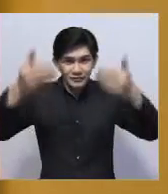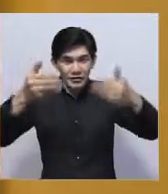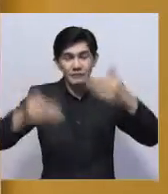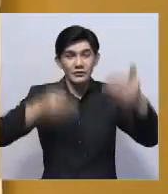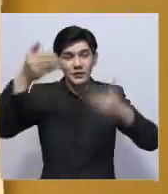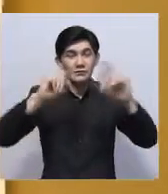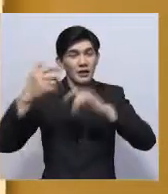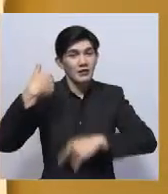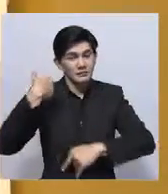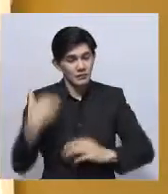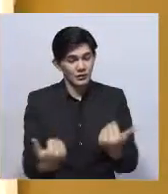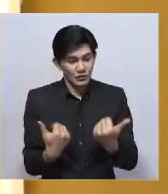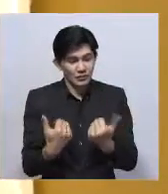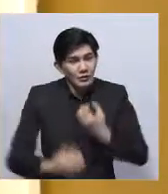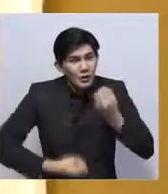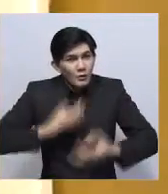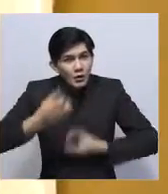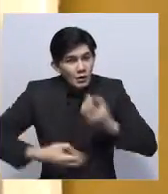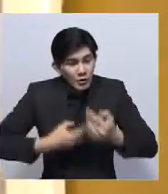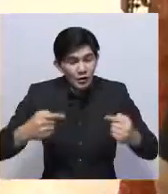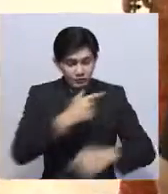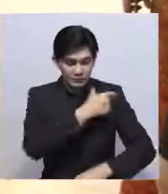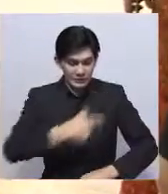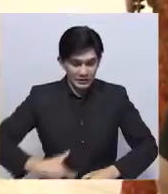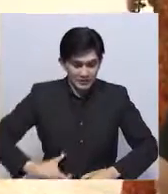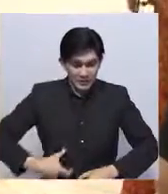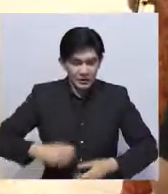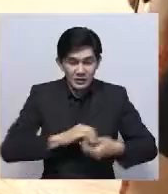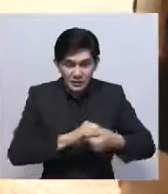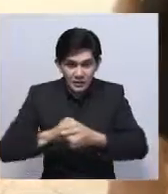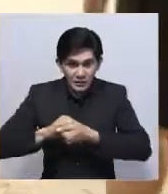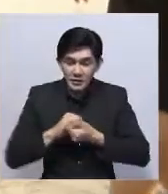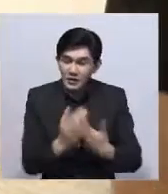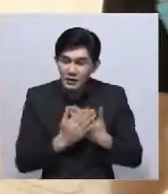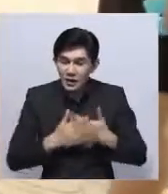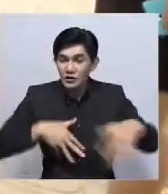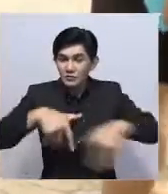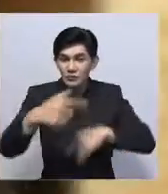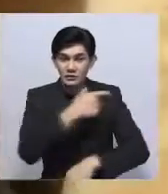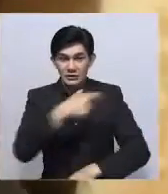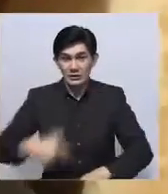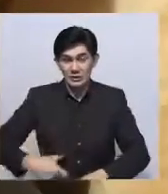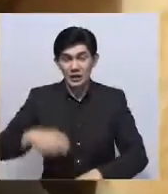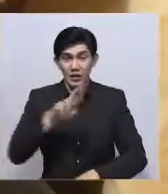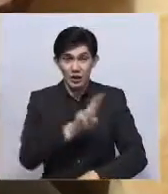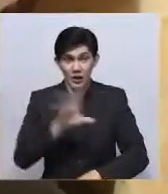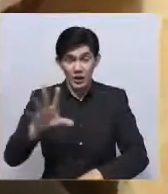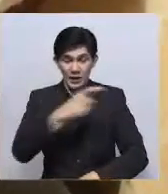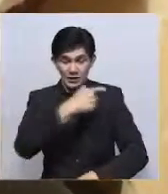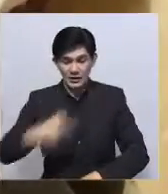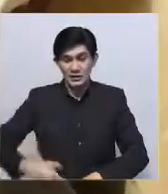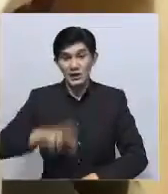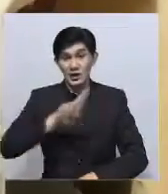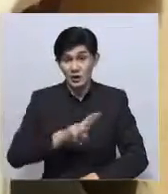และกิจกรรมต่างๆก็เป็นการสะท้อนความผูกพันระหว่างสถาบันพระมหากษัตริย์กับประชาชนในสมัยรัชกาลที่5แล้วก็รัชกาลที่9นะคะ